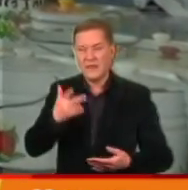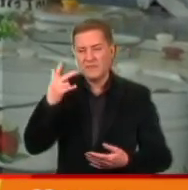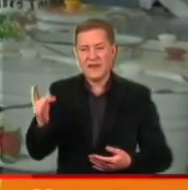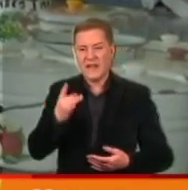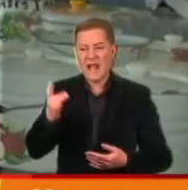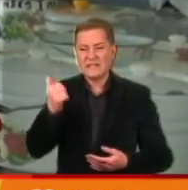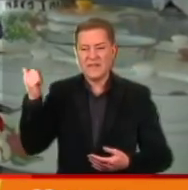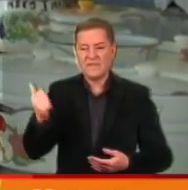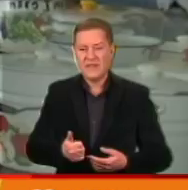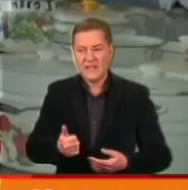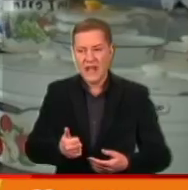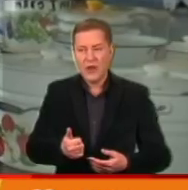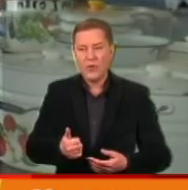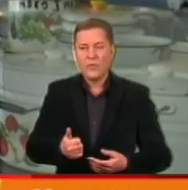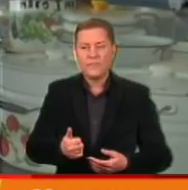неділю, отварюємо